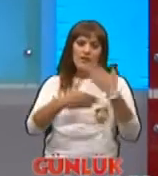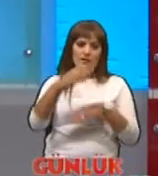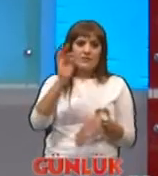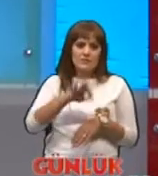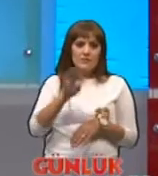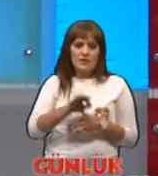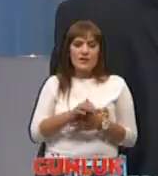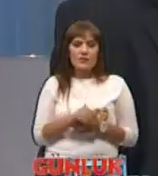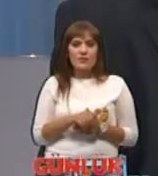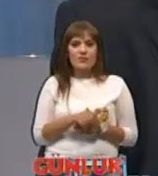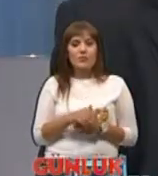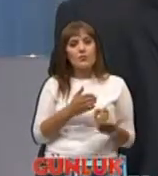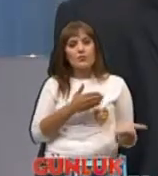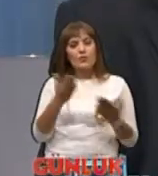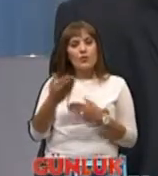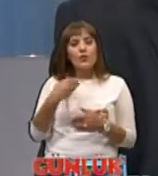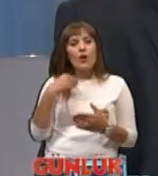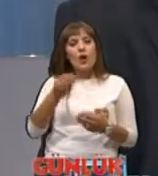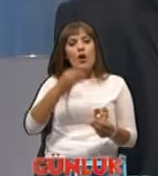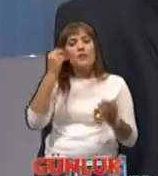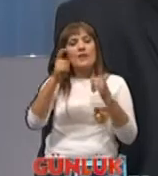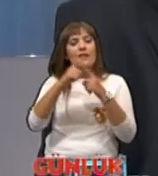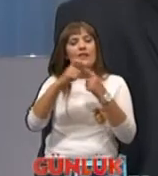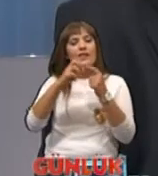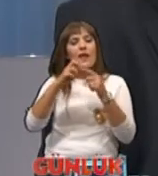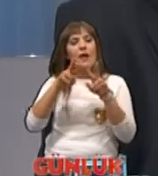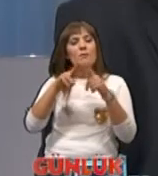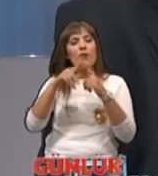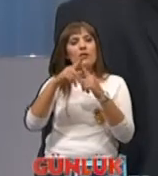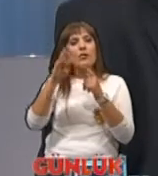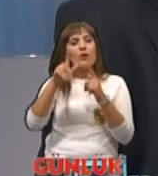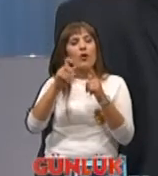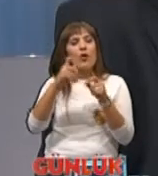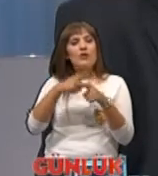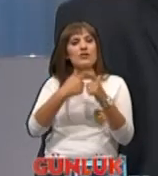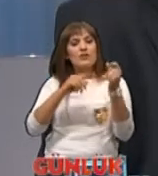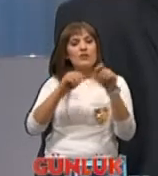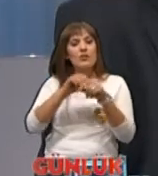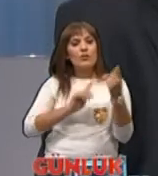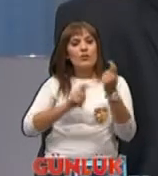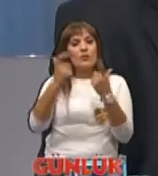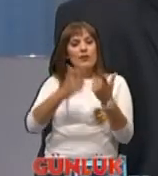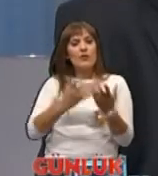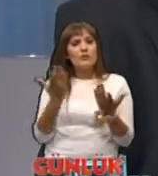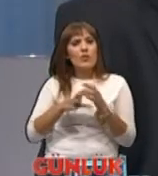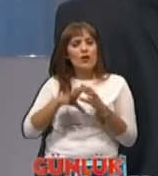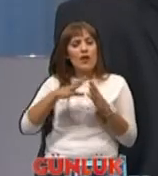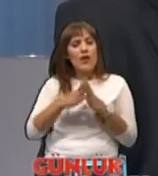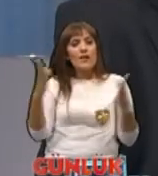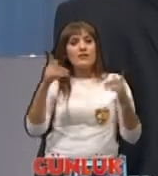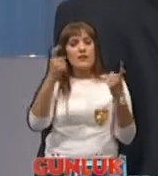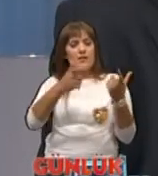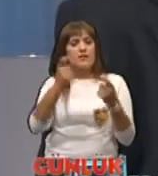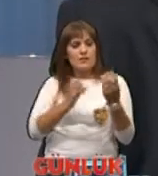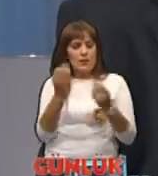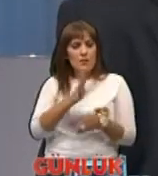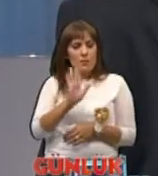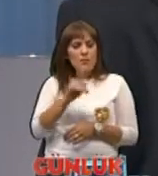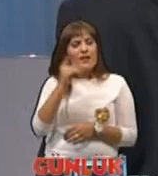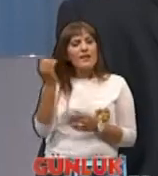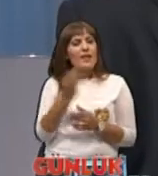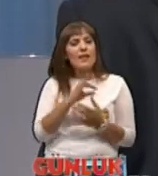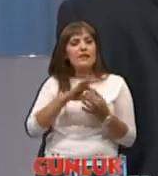şimdi. Buyurun. Kozmetik dermatolojinin uygulama alanları daha geniş anlamda böyle saydım ben ama nelerdir? Siz